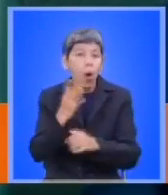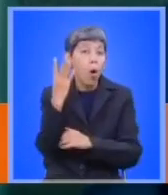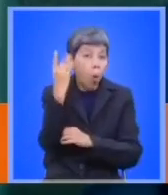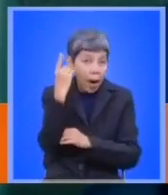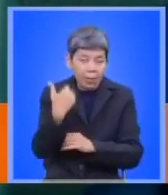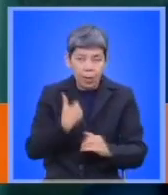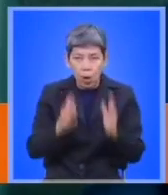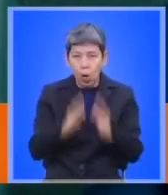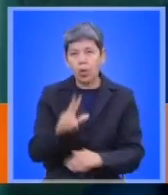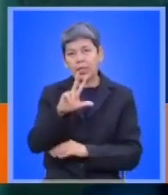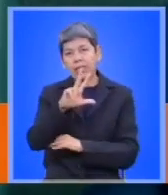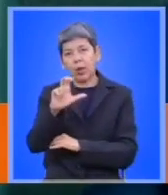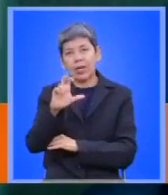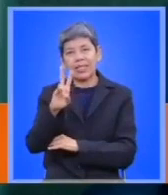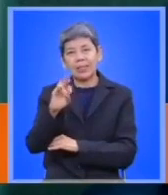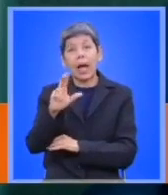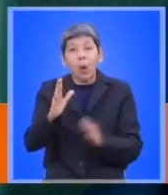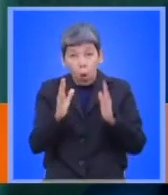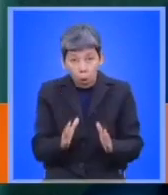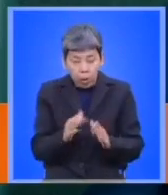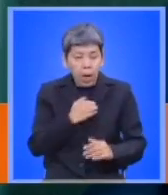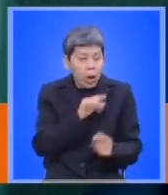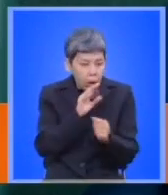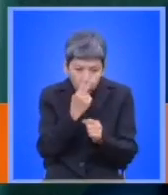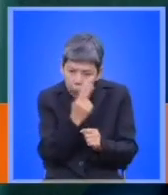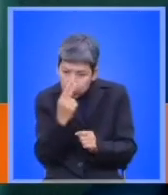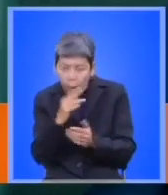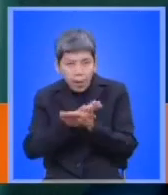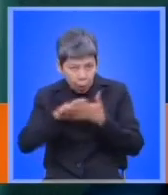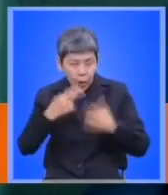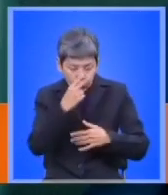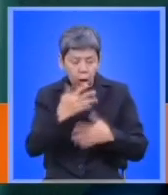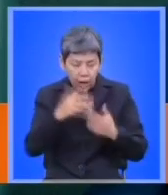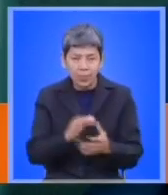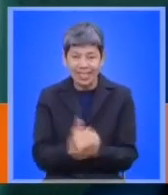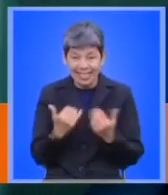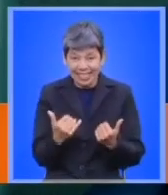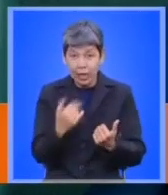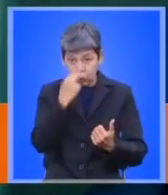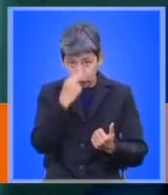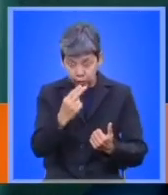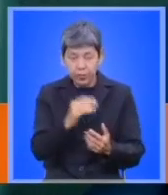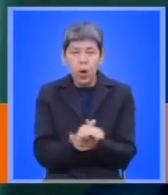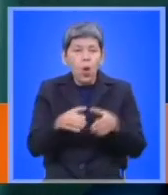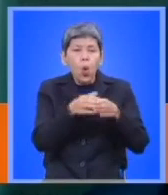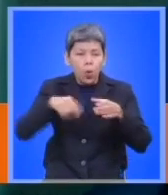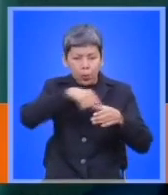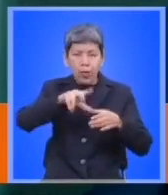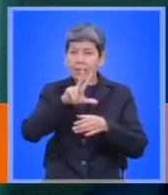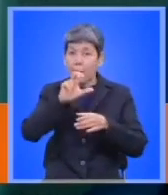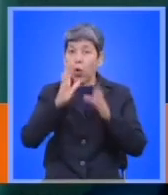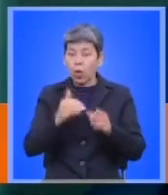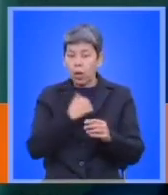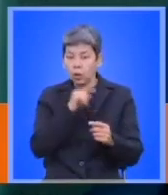ก็มีทั้งหมด373รายเราได้ดูแลเรียบร้อยแล้วนะครับก็ทำให้กลุ่มนี้ก็เป็นกลุ่มที่เ